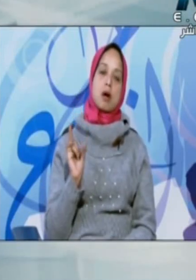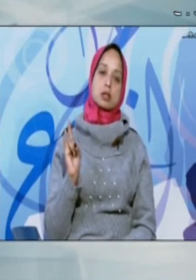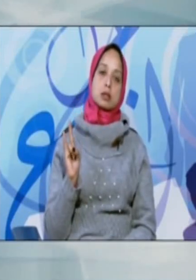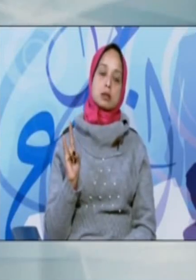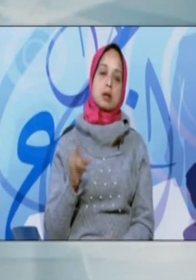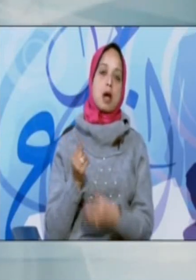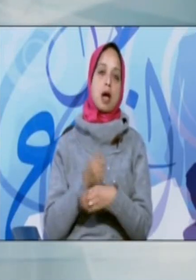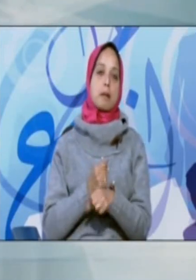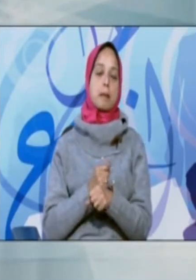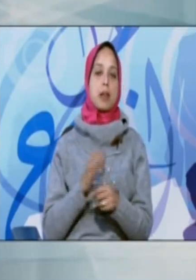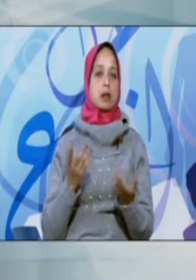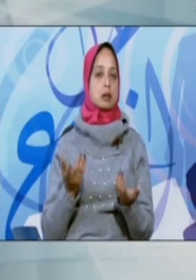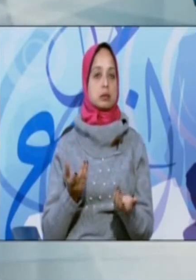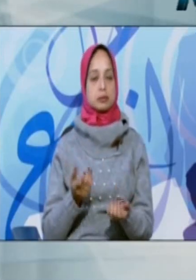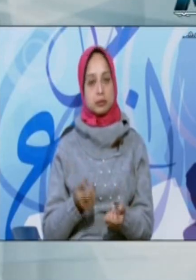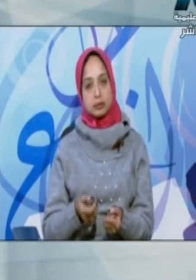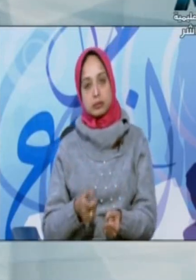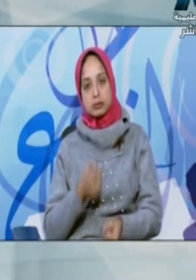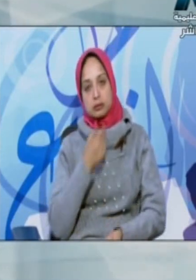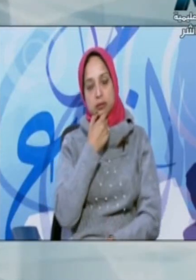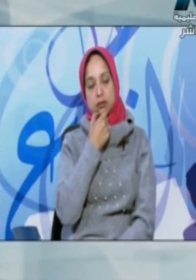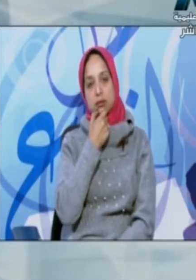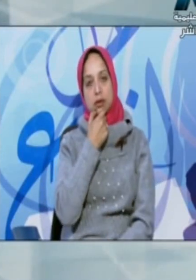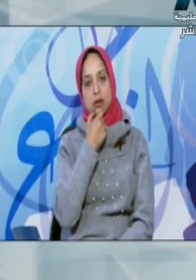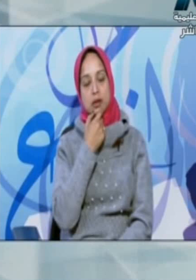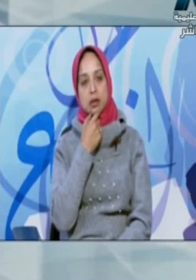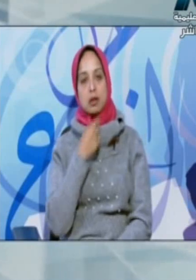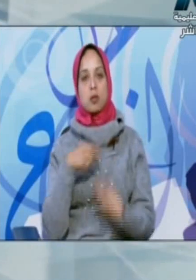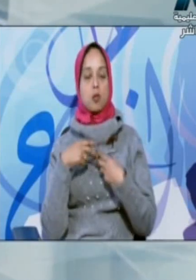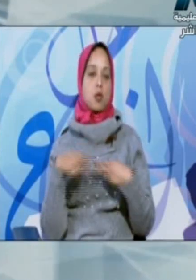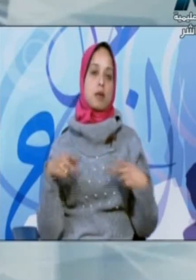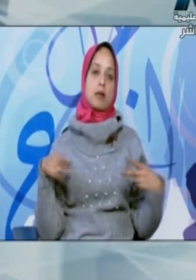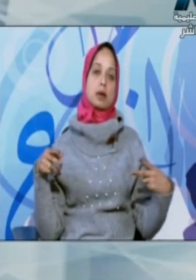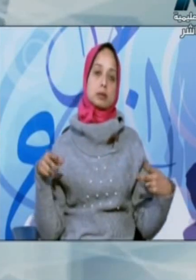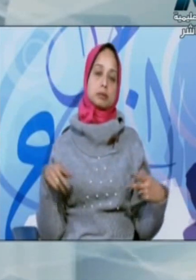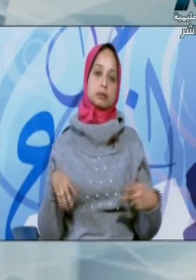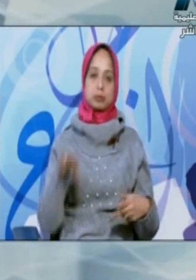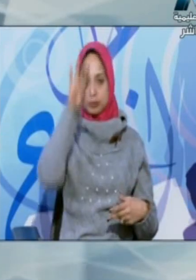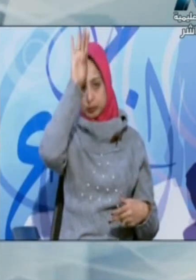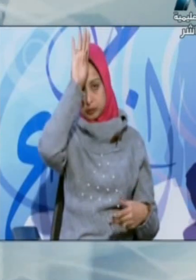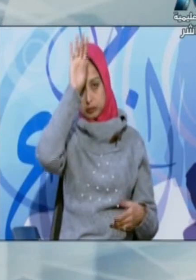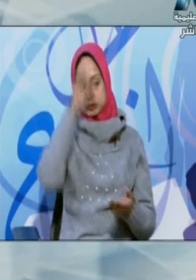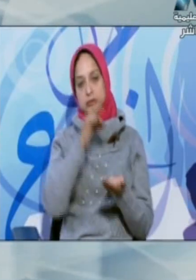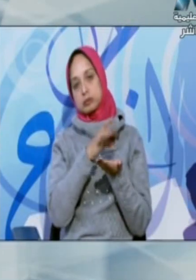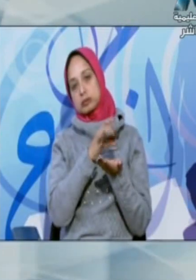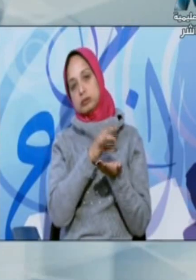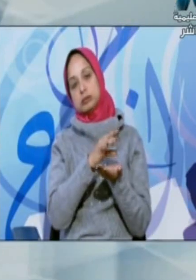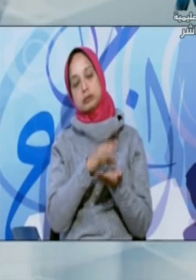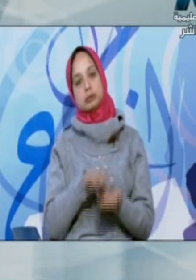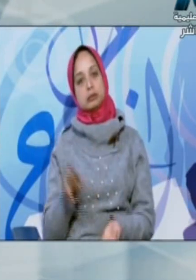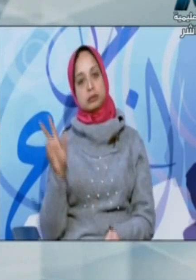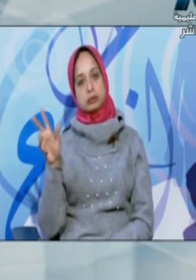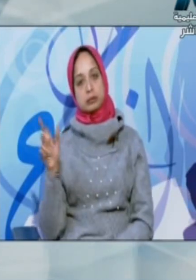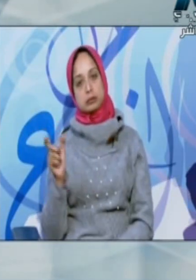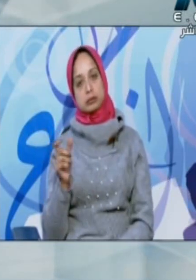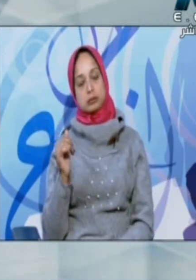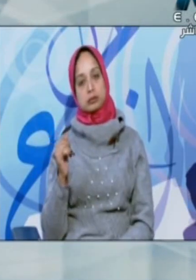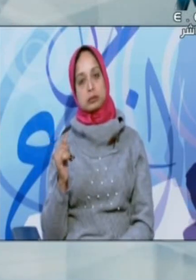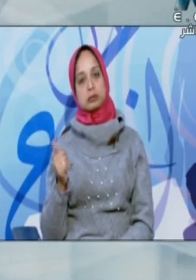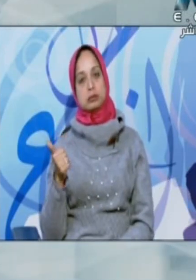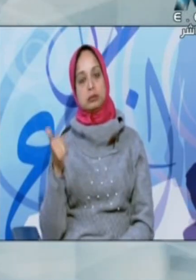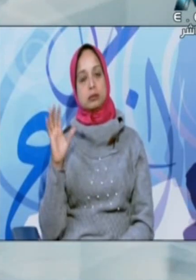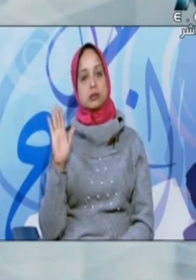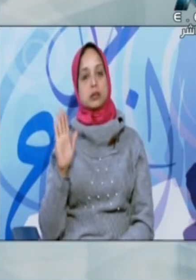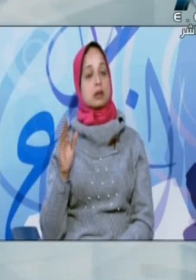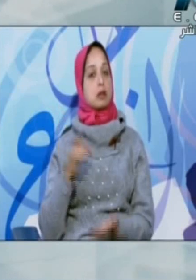حصل ايه بقى؟ سمحت انجلترا للملك، قالت له شيل النحاس. انت زعلان؟ قال لهم انا زعلان، انتوا بهدلتوني عشان تجيبوا